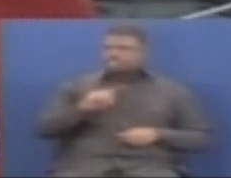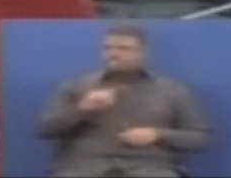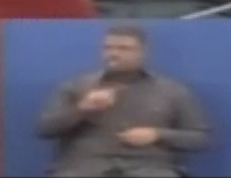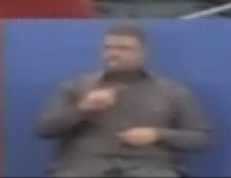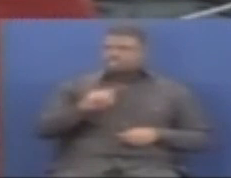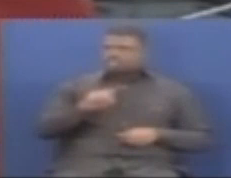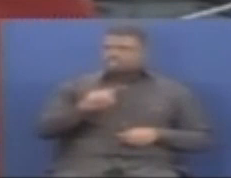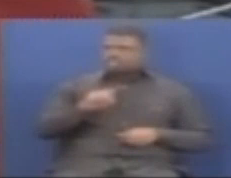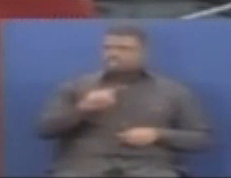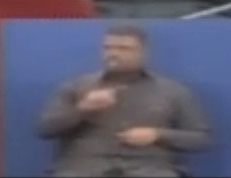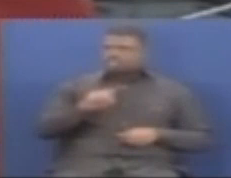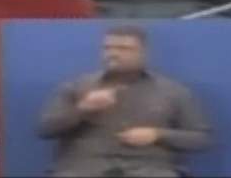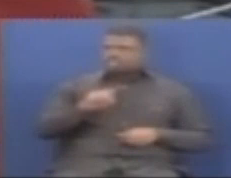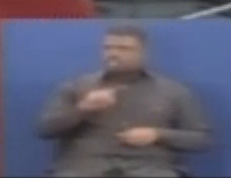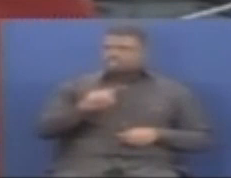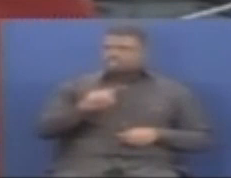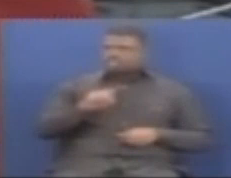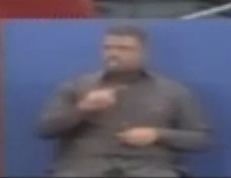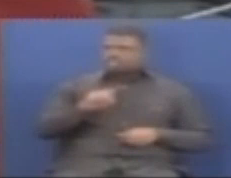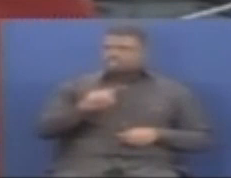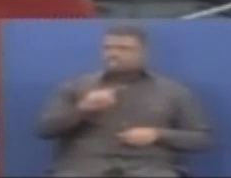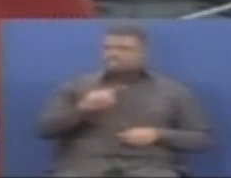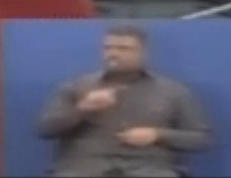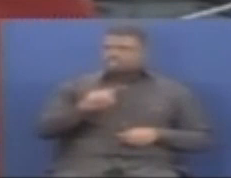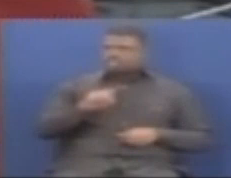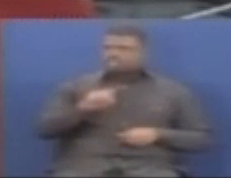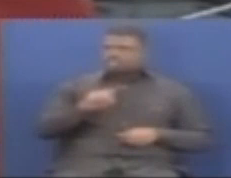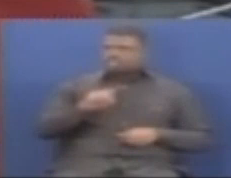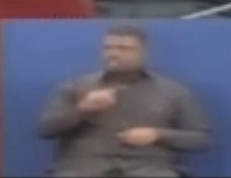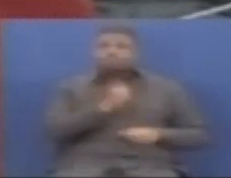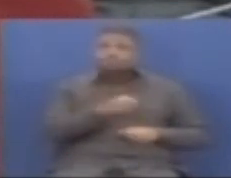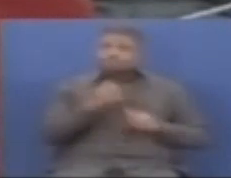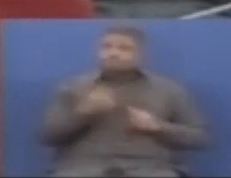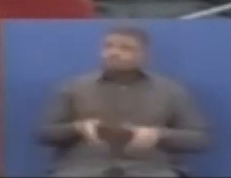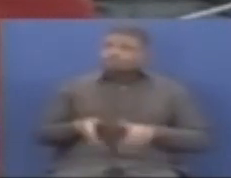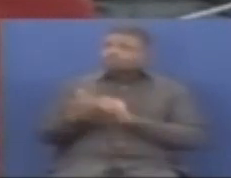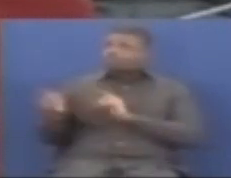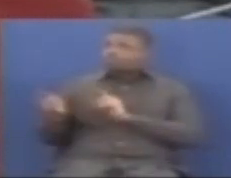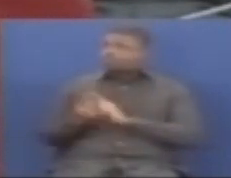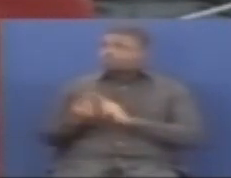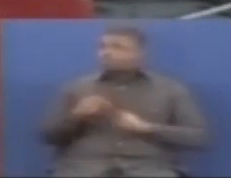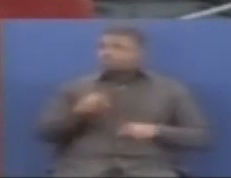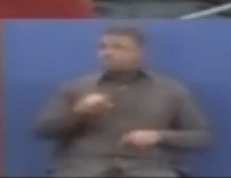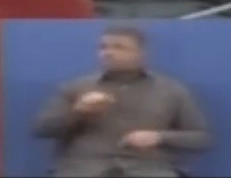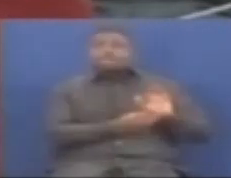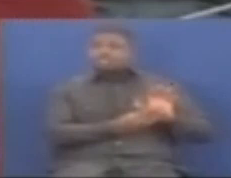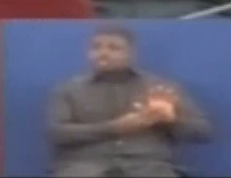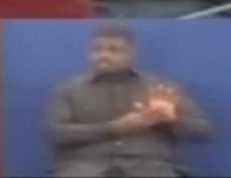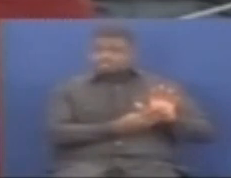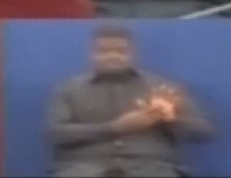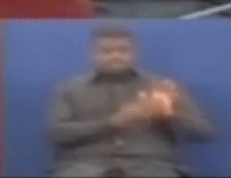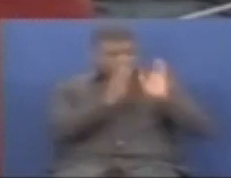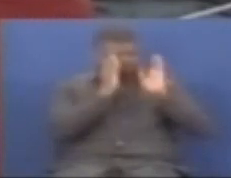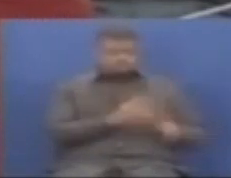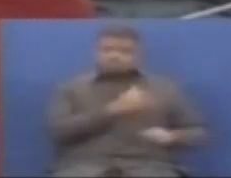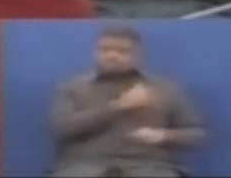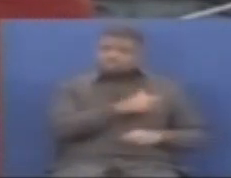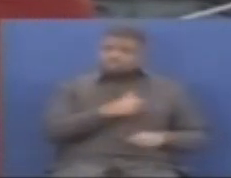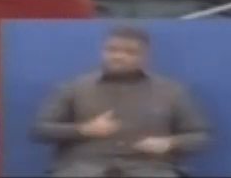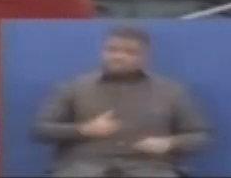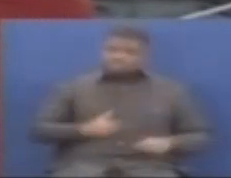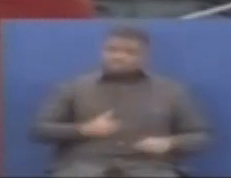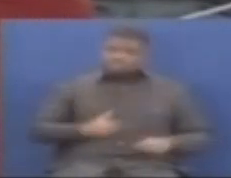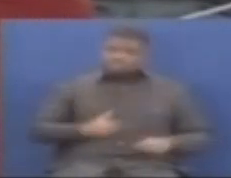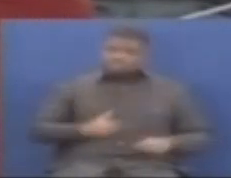Sanzate itakamilika ifikapo Januari mwaka 2020. Mheshimiwa Naibu Spika, serikali kupitia wataalamu wake hususan mhandisi mshauri aliyeko eneo la